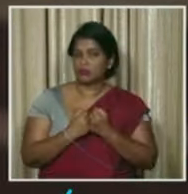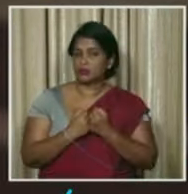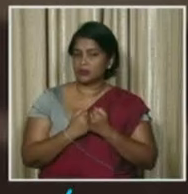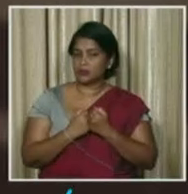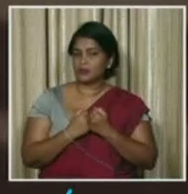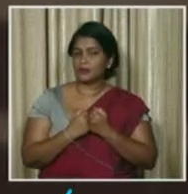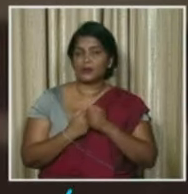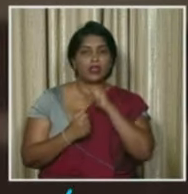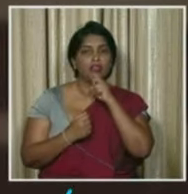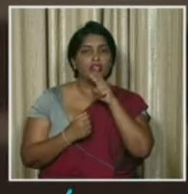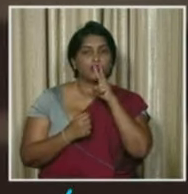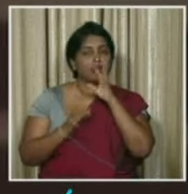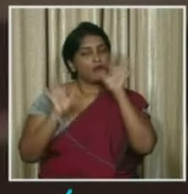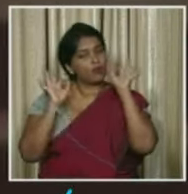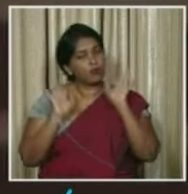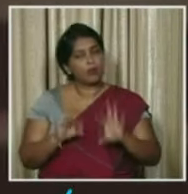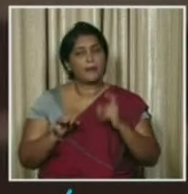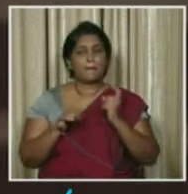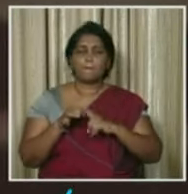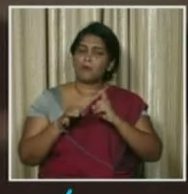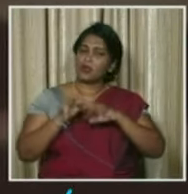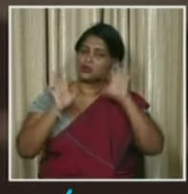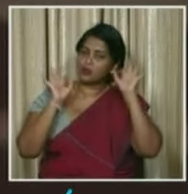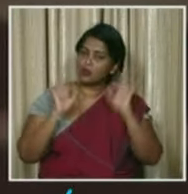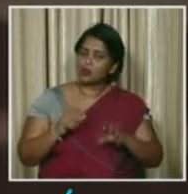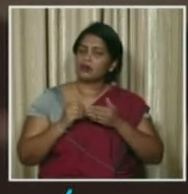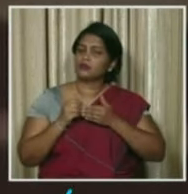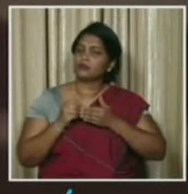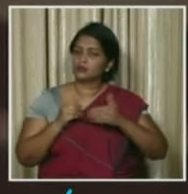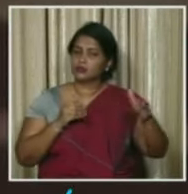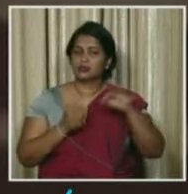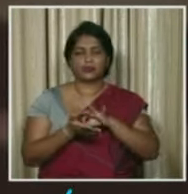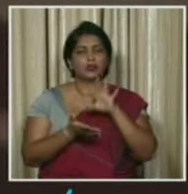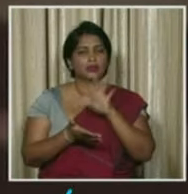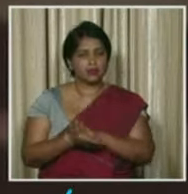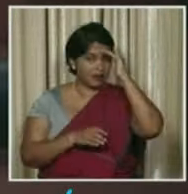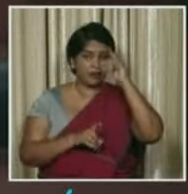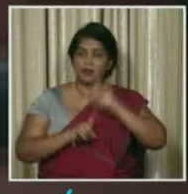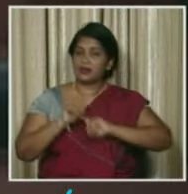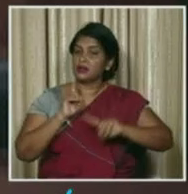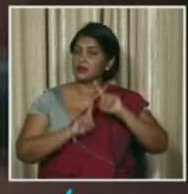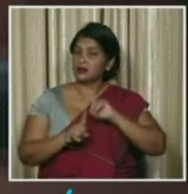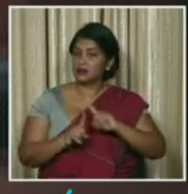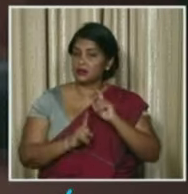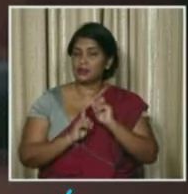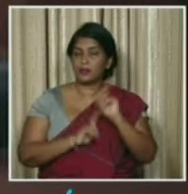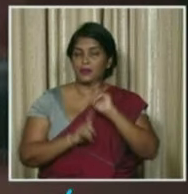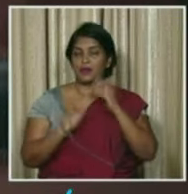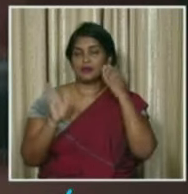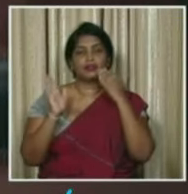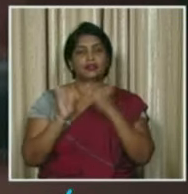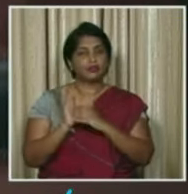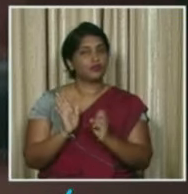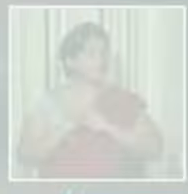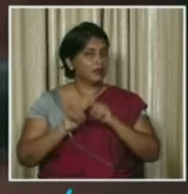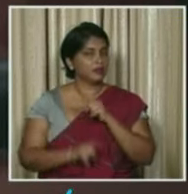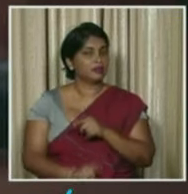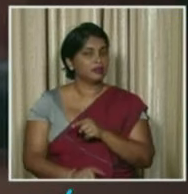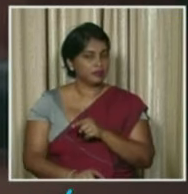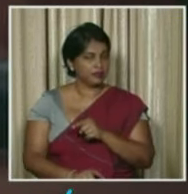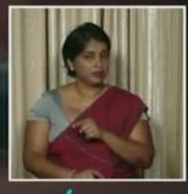නිසා විවාහාරයක් නැතුව ප්‍රශ්නත් නැතුව මේක යම් කියලා යෝජනා කරේ ඔබතුමත් එතන හිටියා පාර්ලිමේන්තු කටයුතු පිළිබඳ කාර්යක සභාව